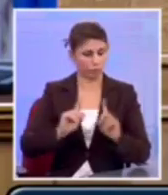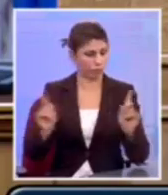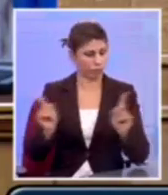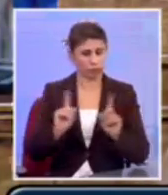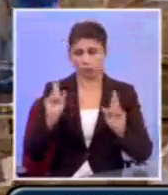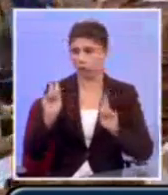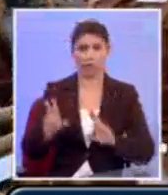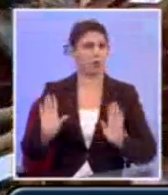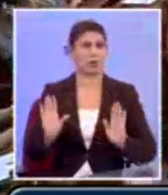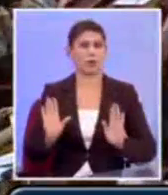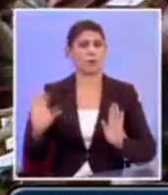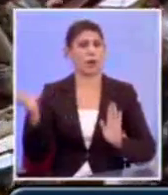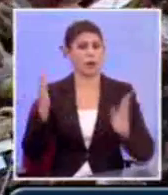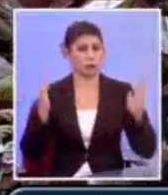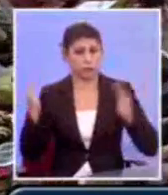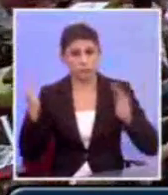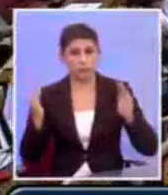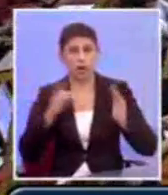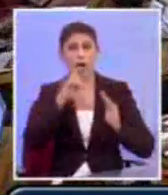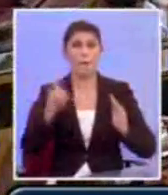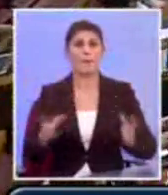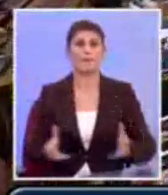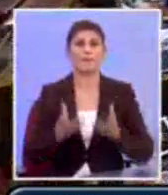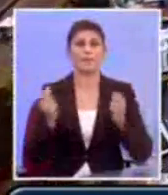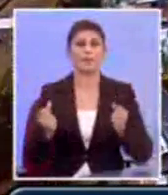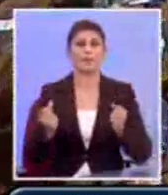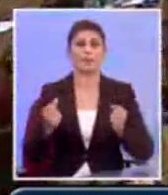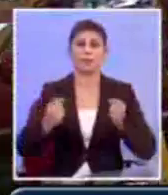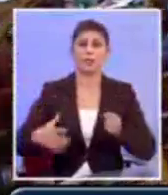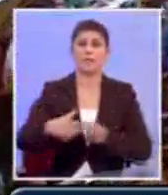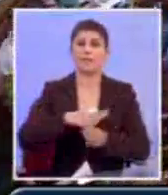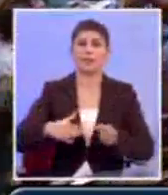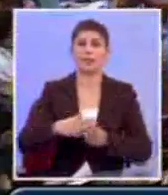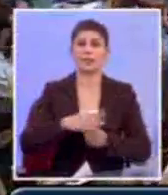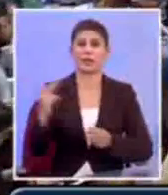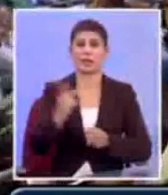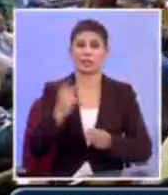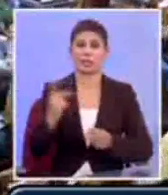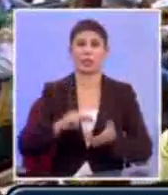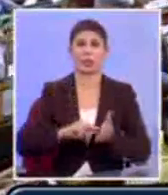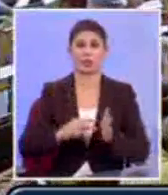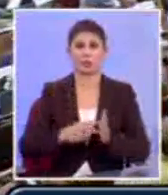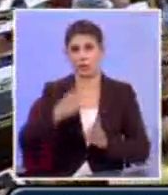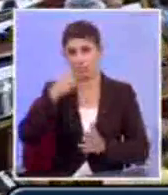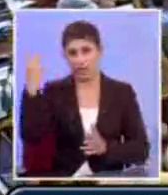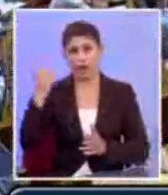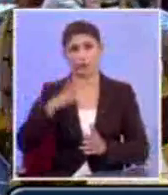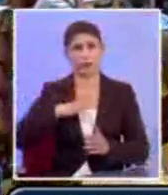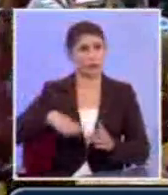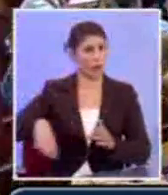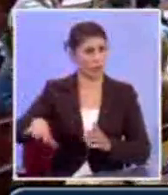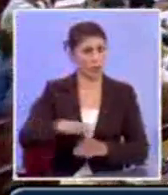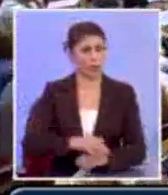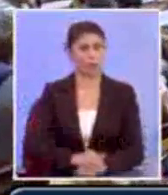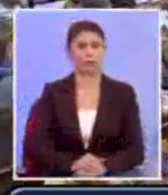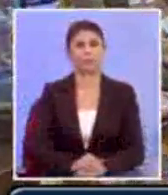αυτή θέτει σε διακύβευση την επιβίωση, τα θεμελιώδη κοινωνικά και οικονομικά δικαιώματα του λαού